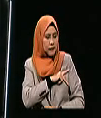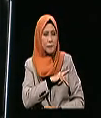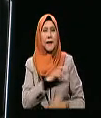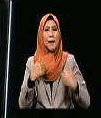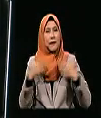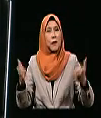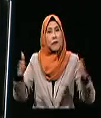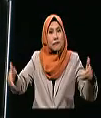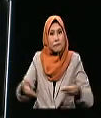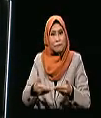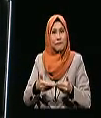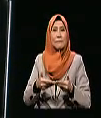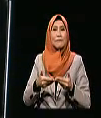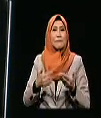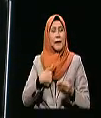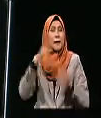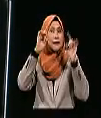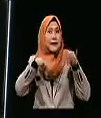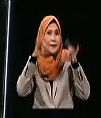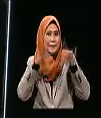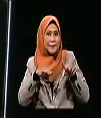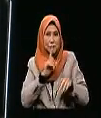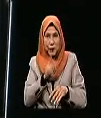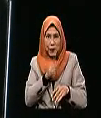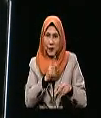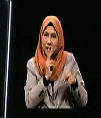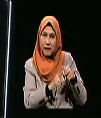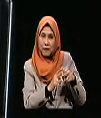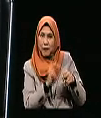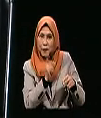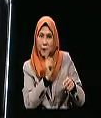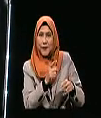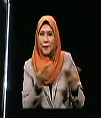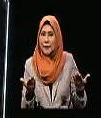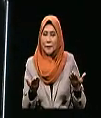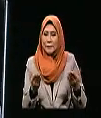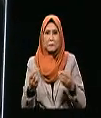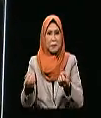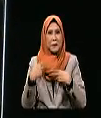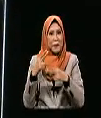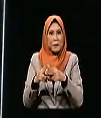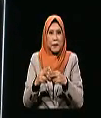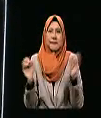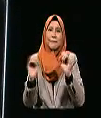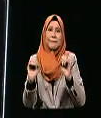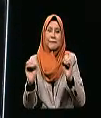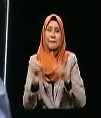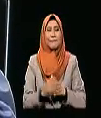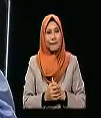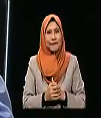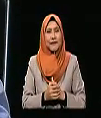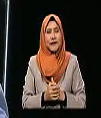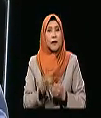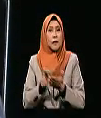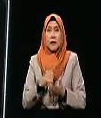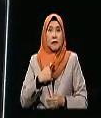nak berkenalan macam lalai lagi. Sehingga orang nak test apakah nama ni sama nama yang sebenar je pun tidak. Jadi semua sekali panggilan ni saya tidak